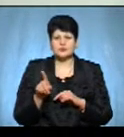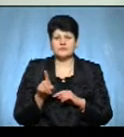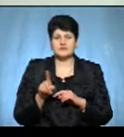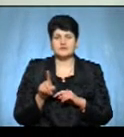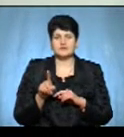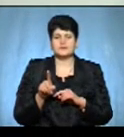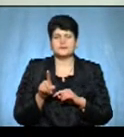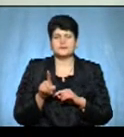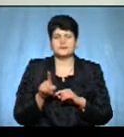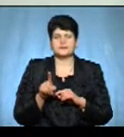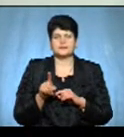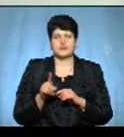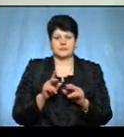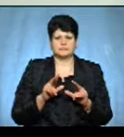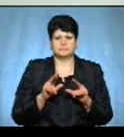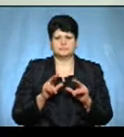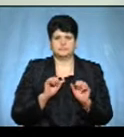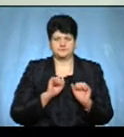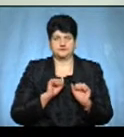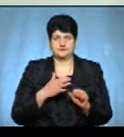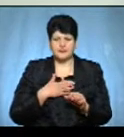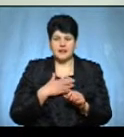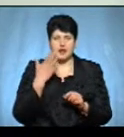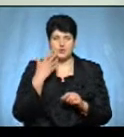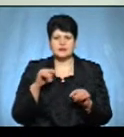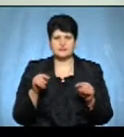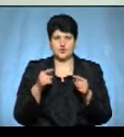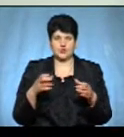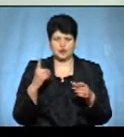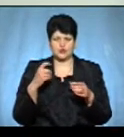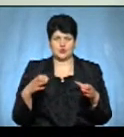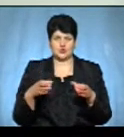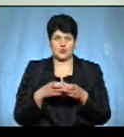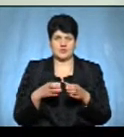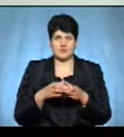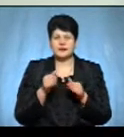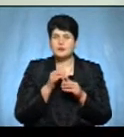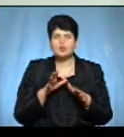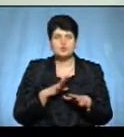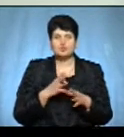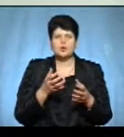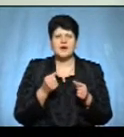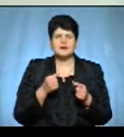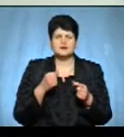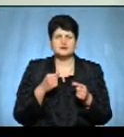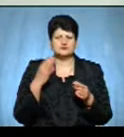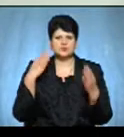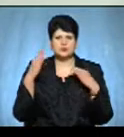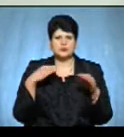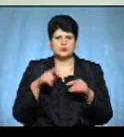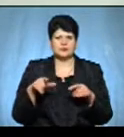він поручився за мене, бо коли створювалася сама сотня, не можна було брати людей, аби яких